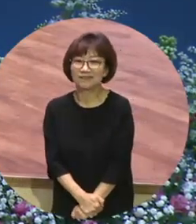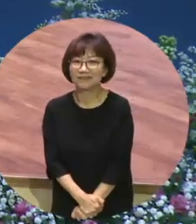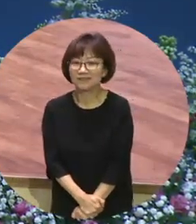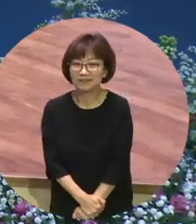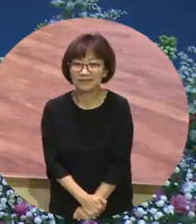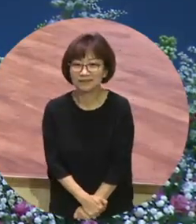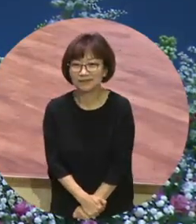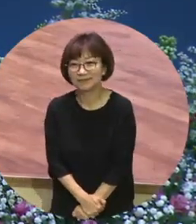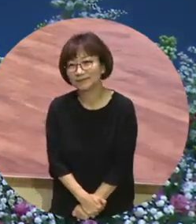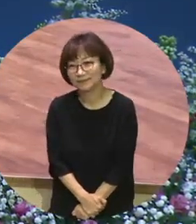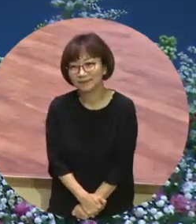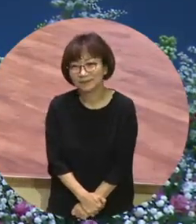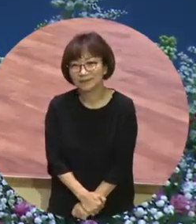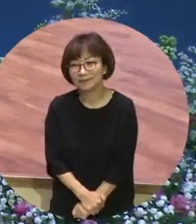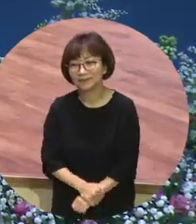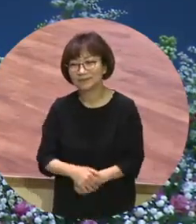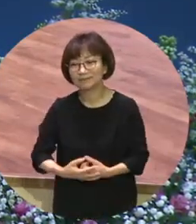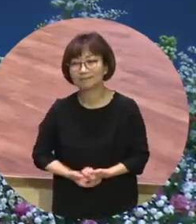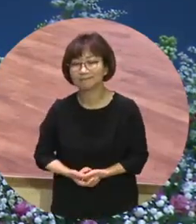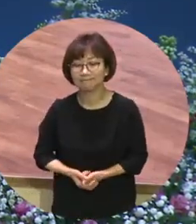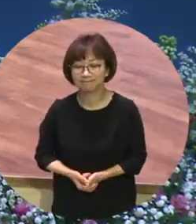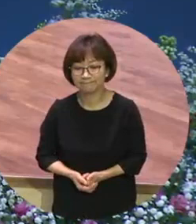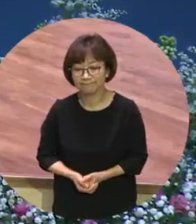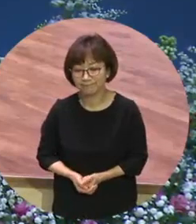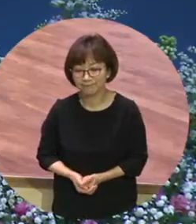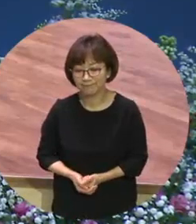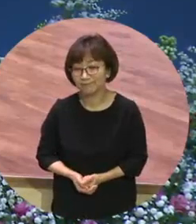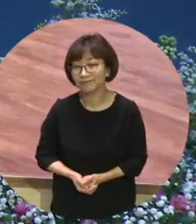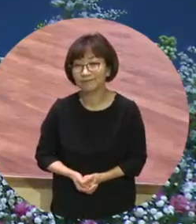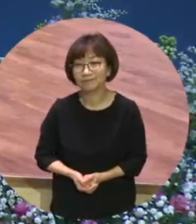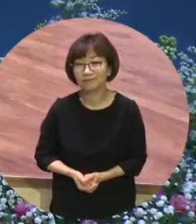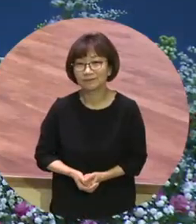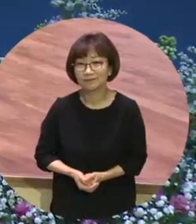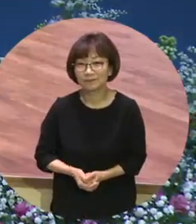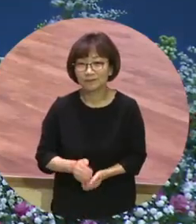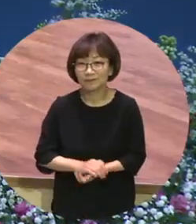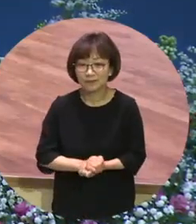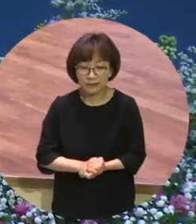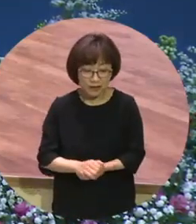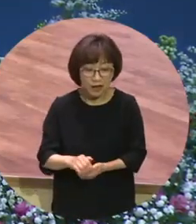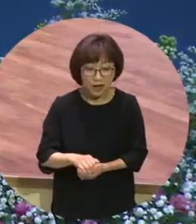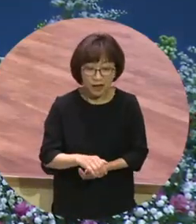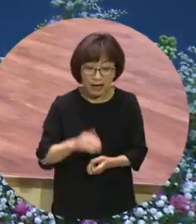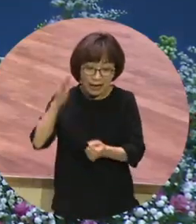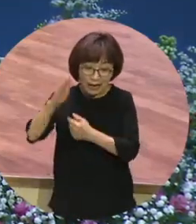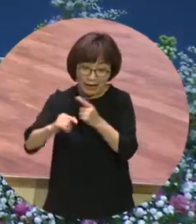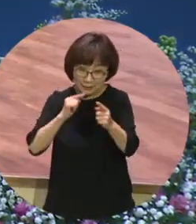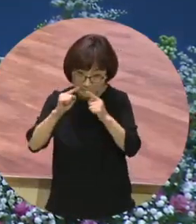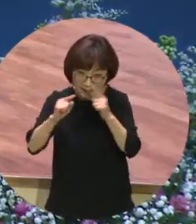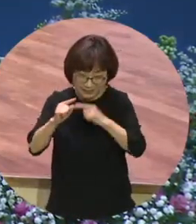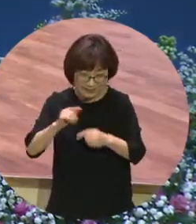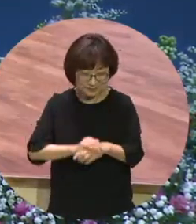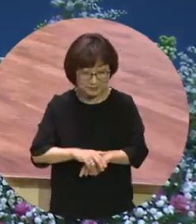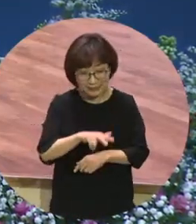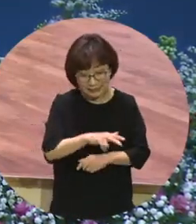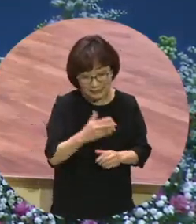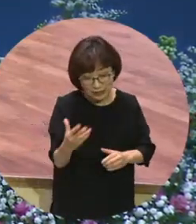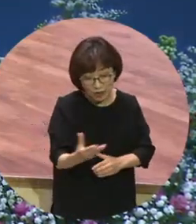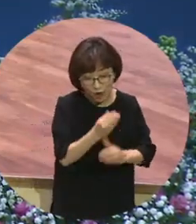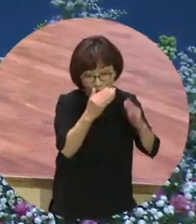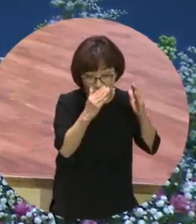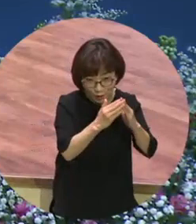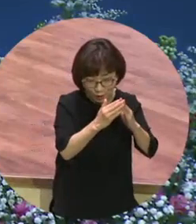자, 그리고 나서 이렇게 확실하게 뭐라 합니까? 이 성전의 나중 영광이 이전 영광보다